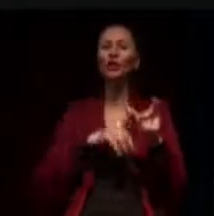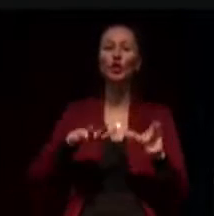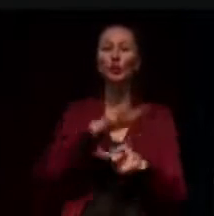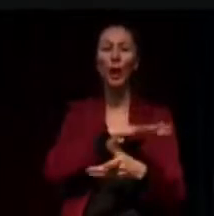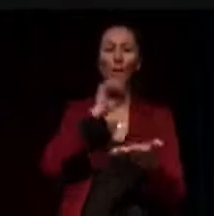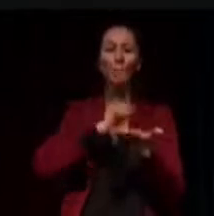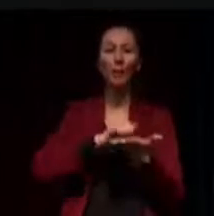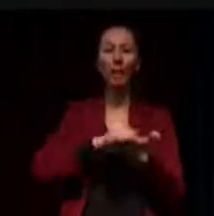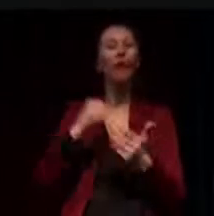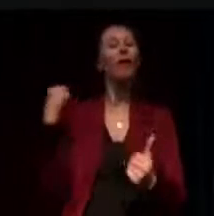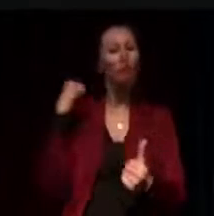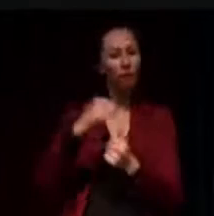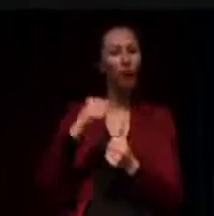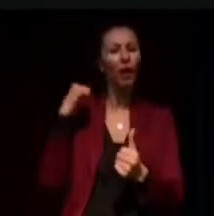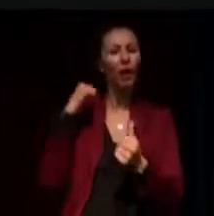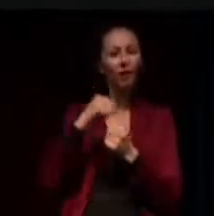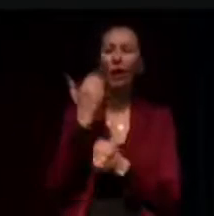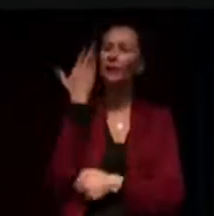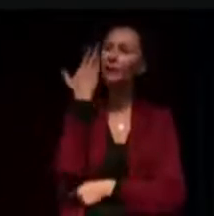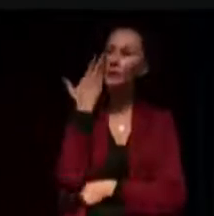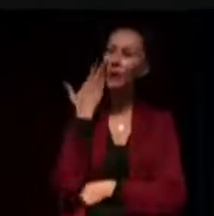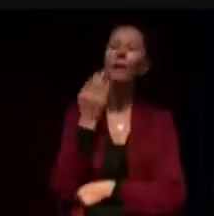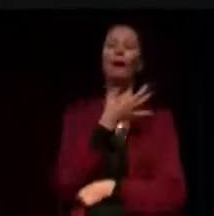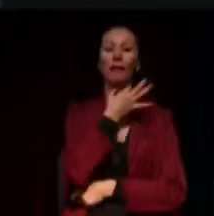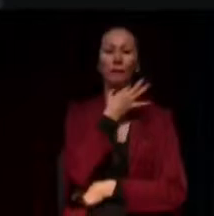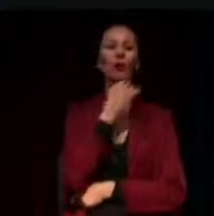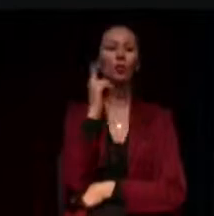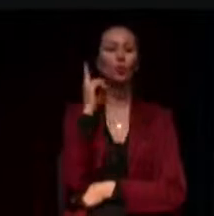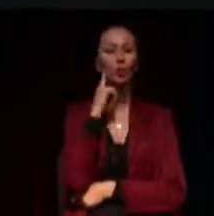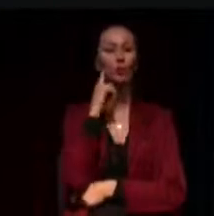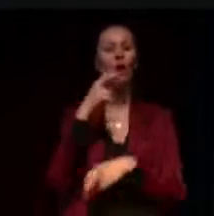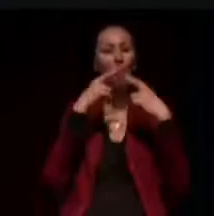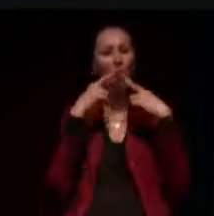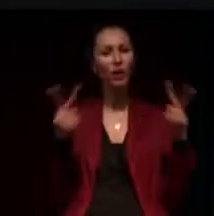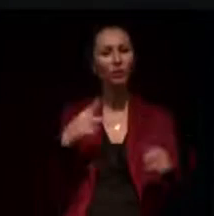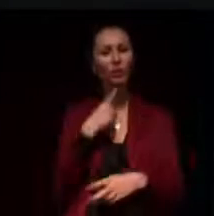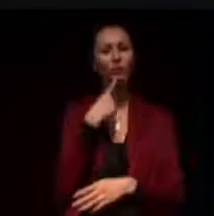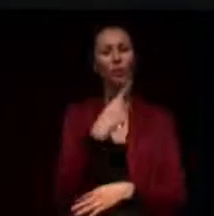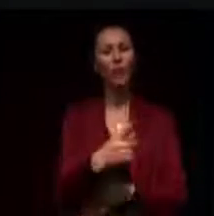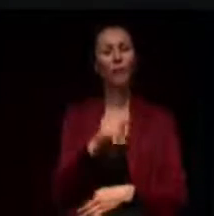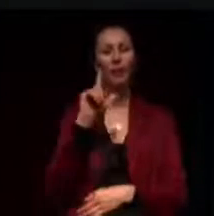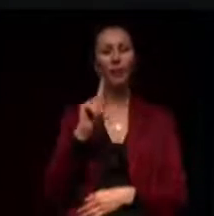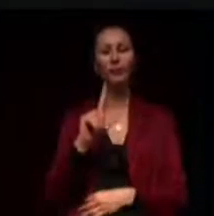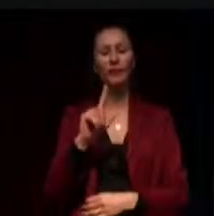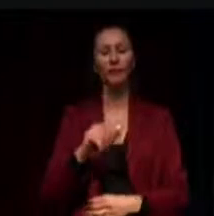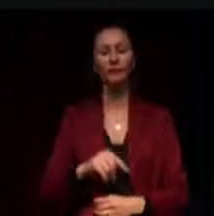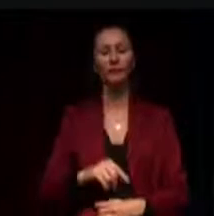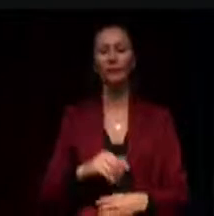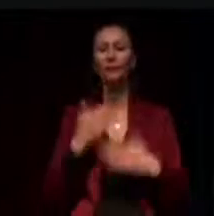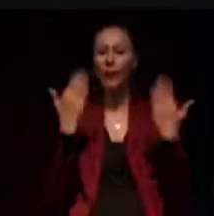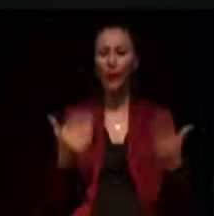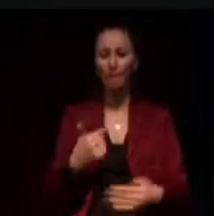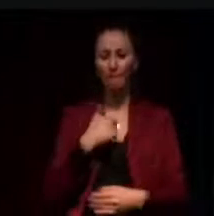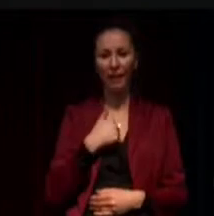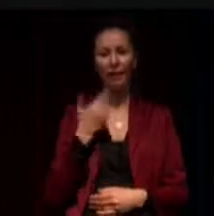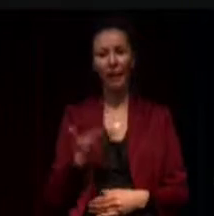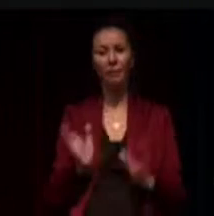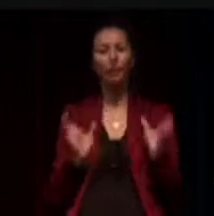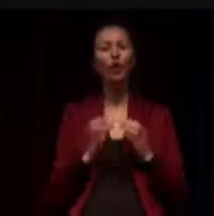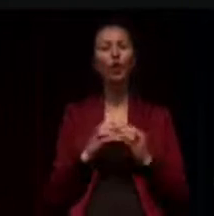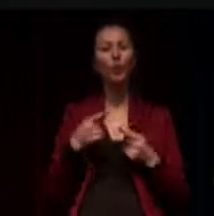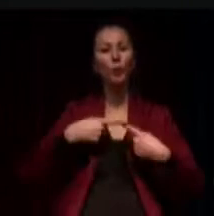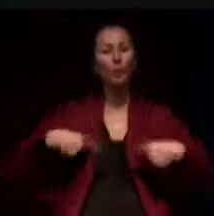kanallardan defalarca izleme ihtiyacı duyduk. Açık söylemek gerekirse hem ben hem